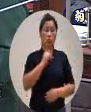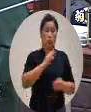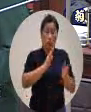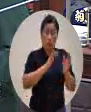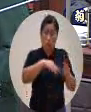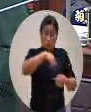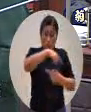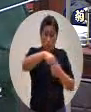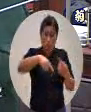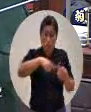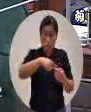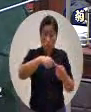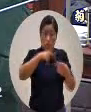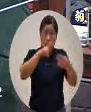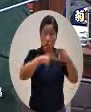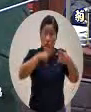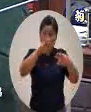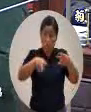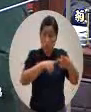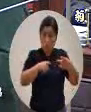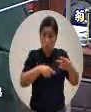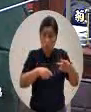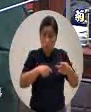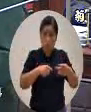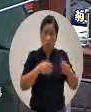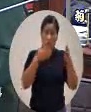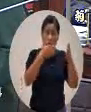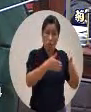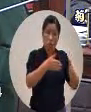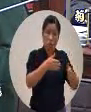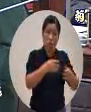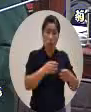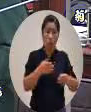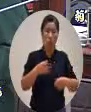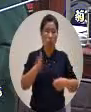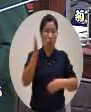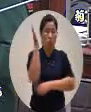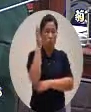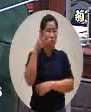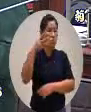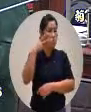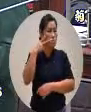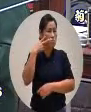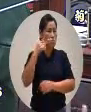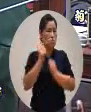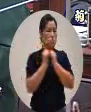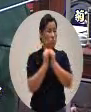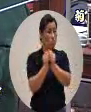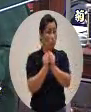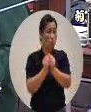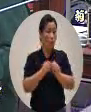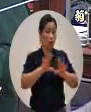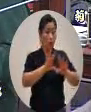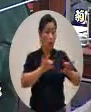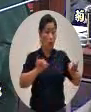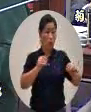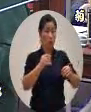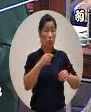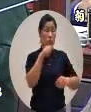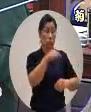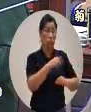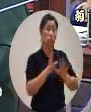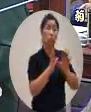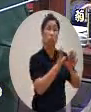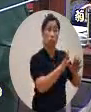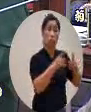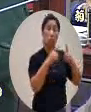不管對政治犯對土地所有權責所以說今天市政府